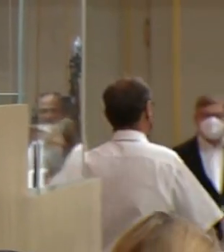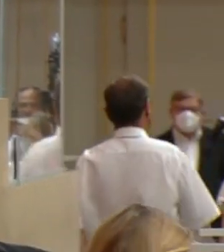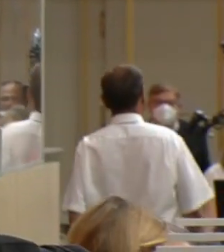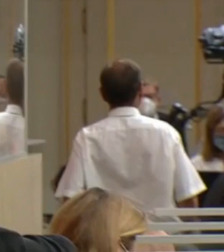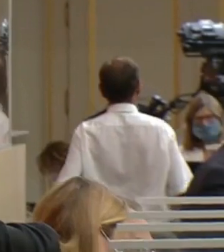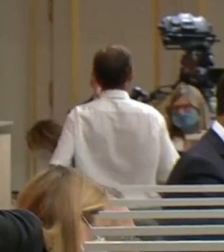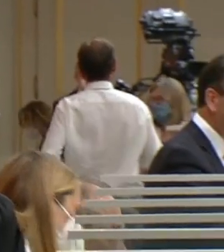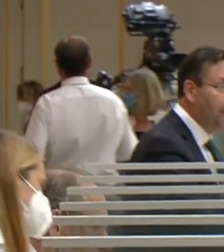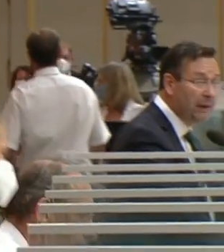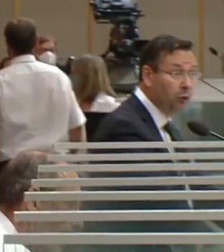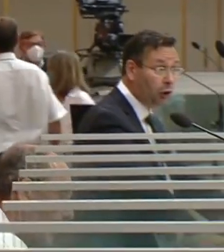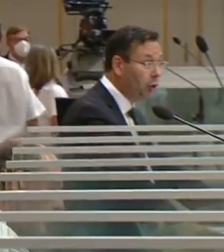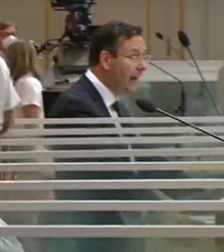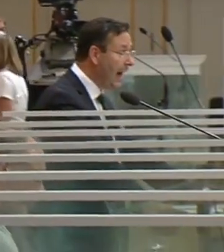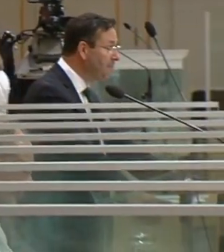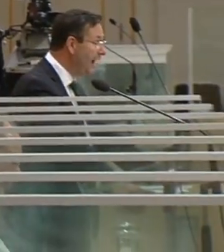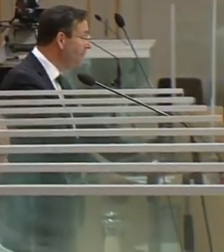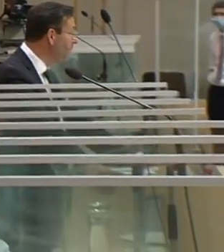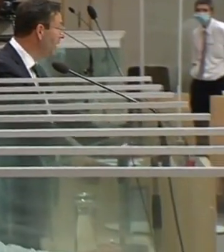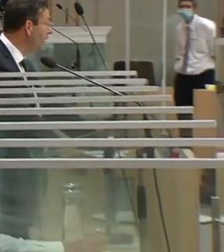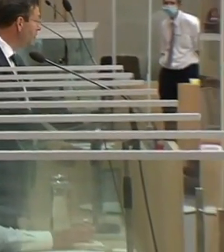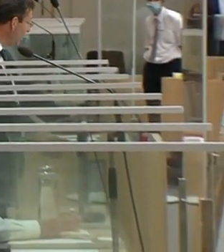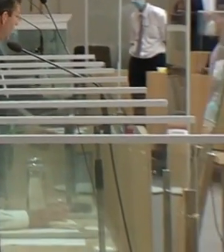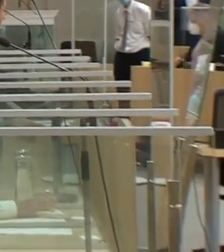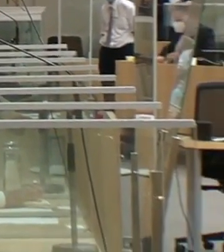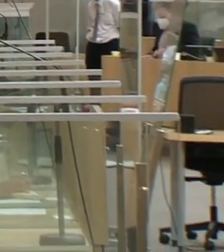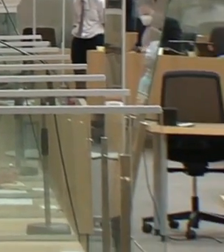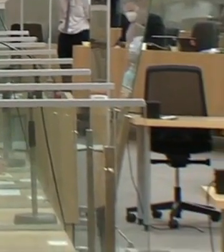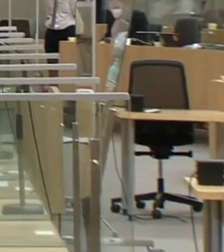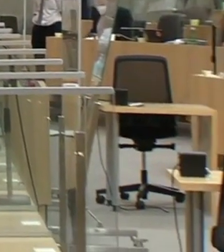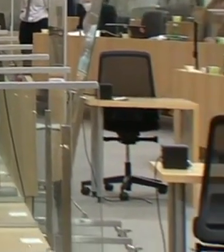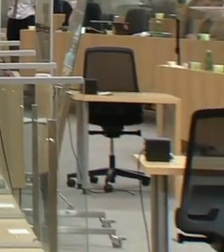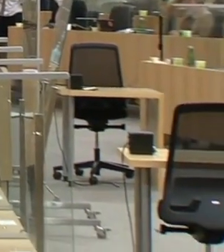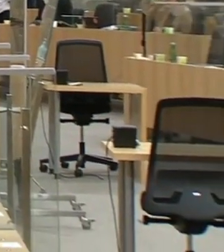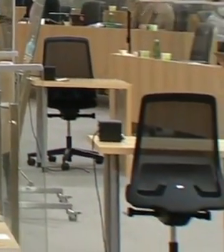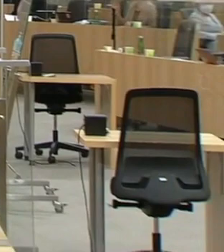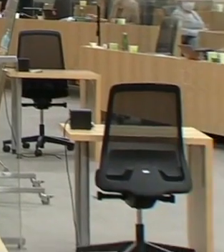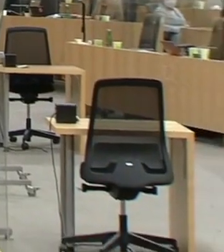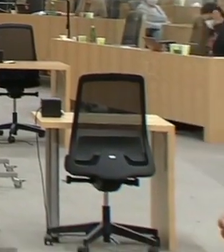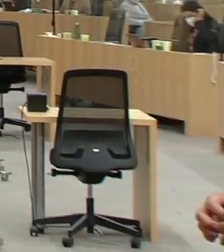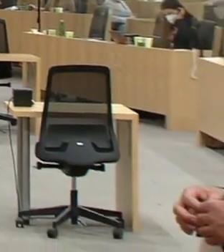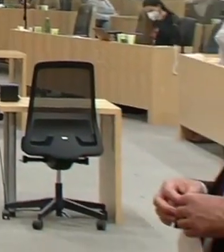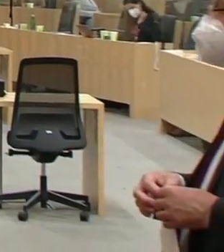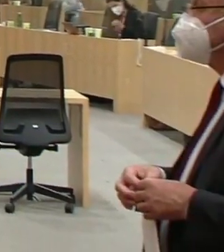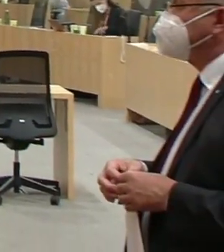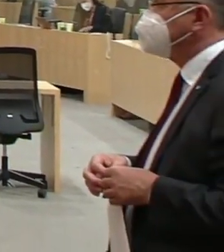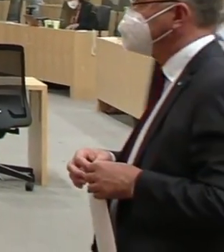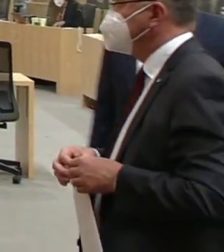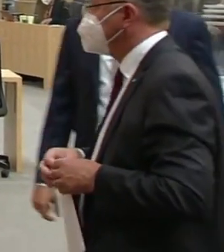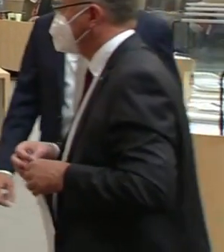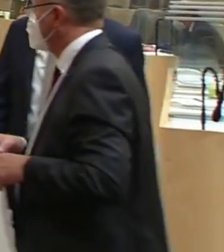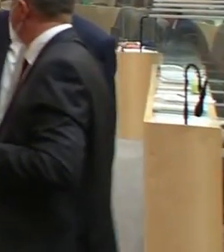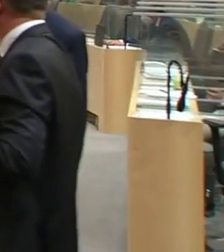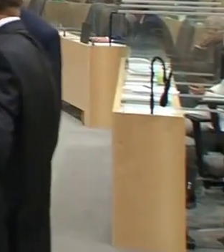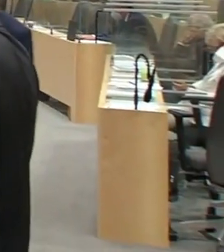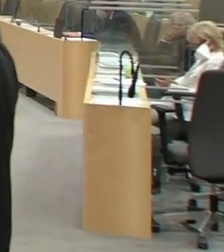ja, oder diese Bundesregierung, ÖVP und Grüne, haben ja unseren Kindern, den Jugendlichen, den Schülern die Maske